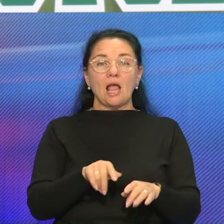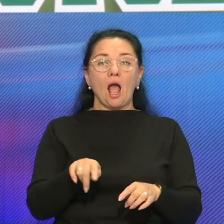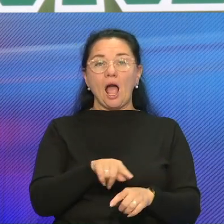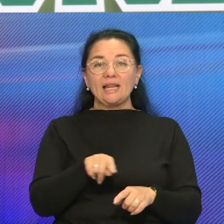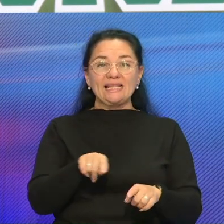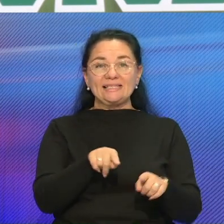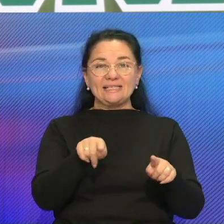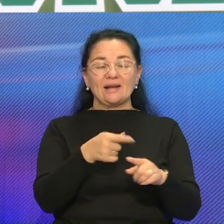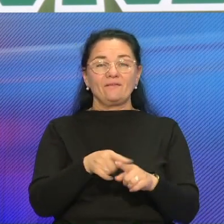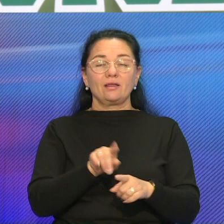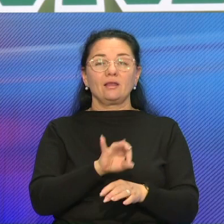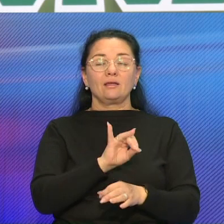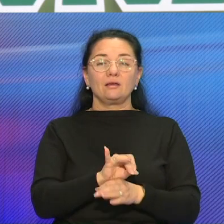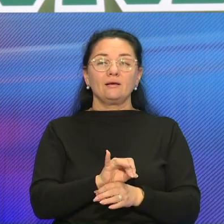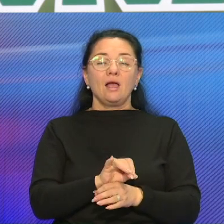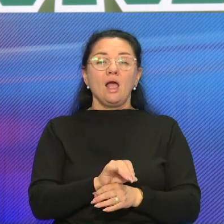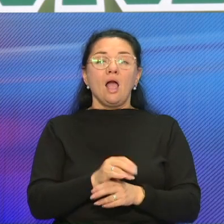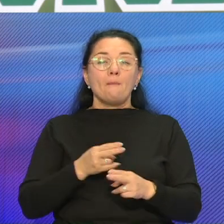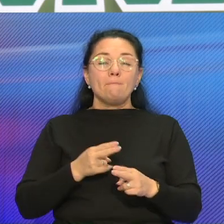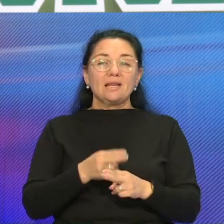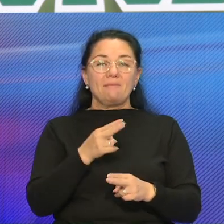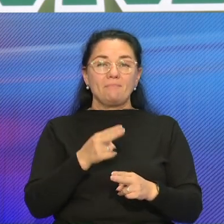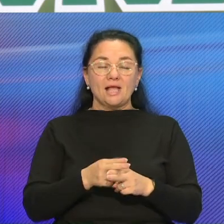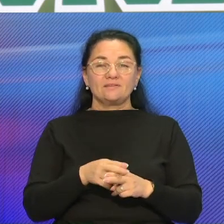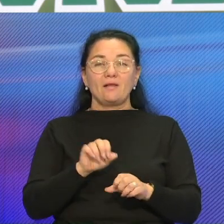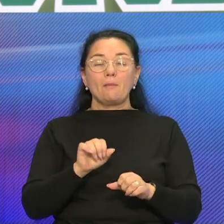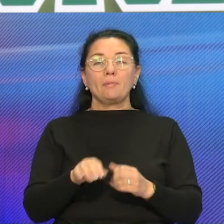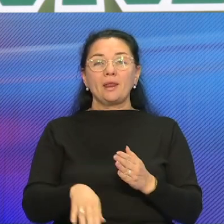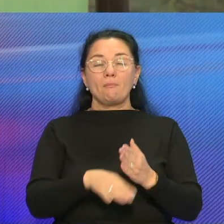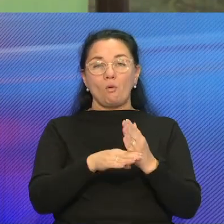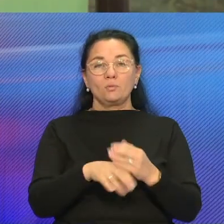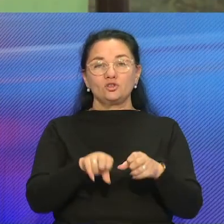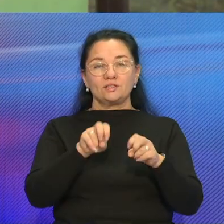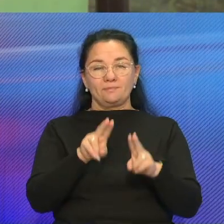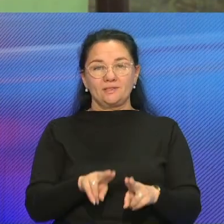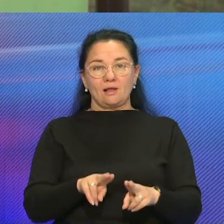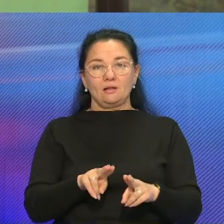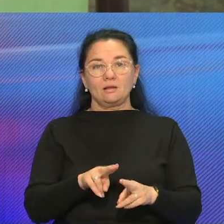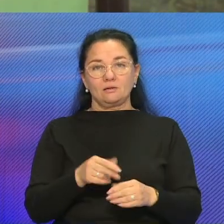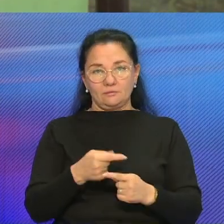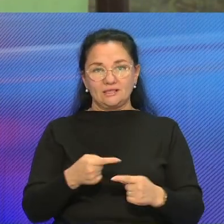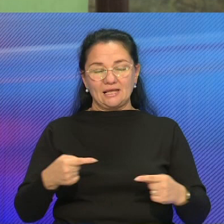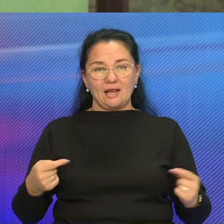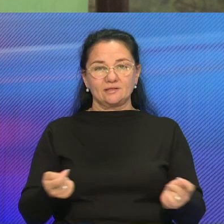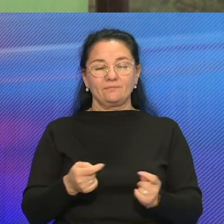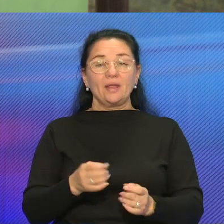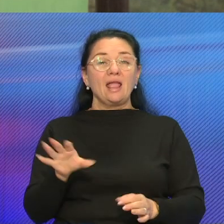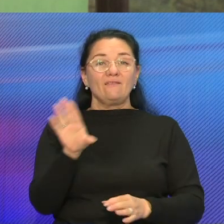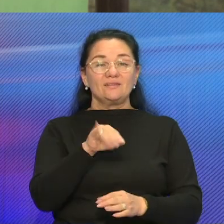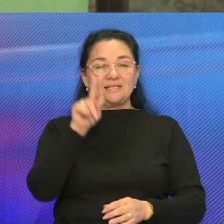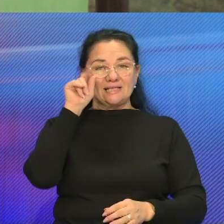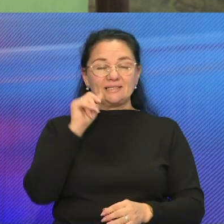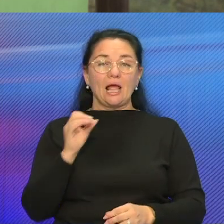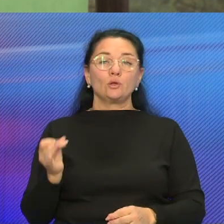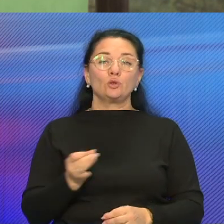препятствій пересечённой местності при помощі специальних средств». «Все ми знаємо з історії наших прабабушек, прадедушек, з